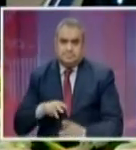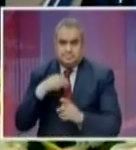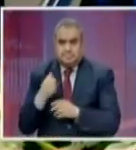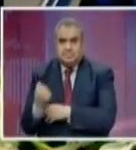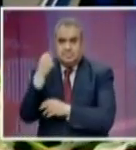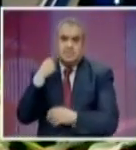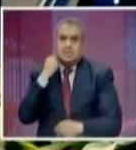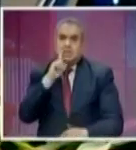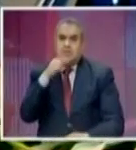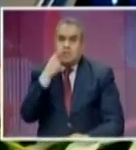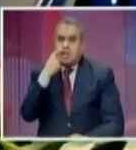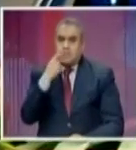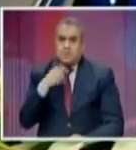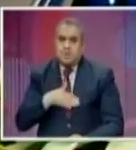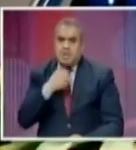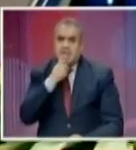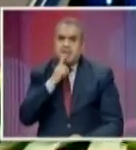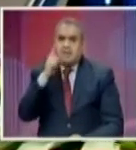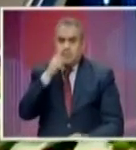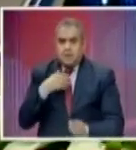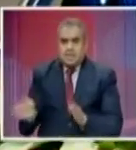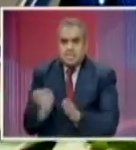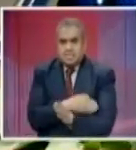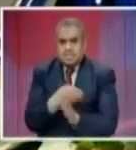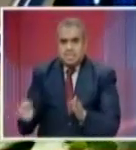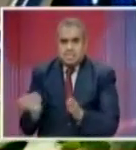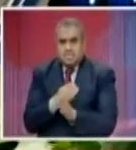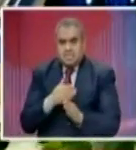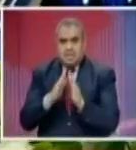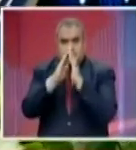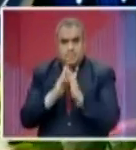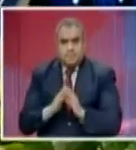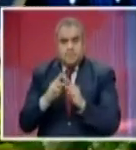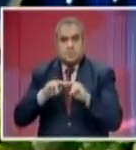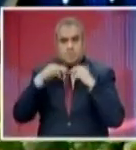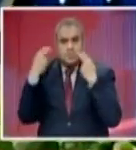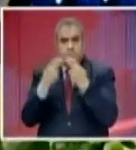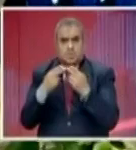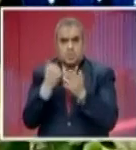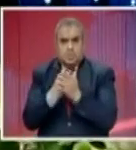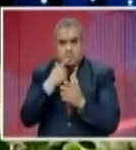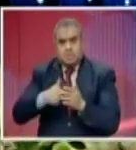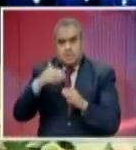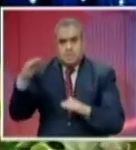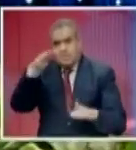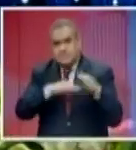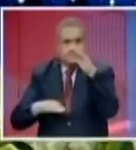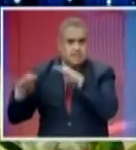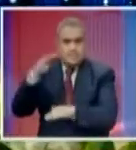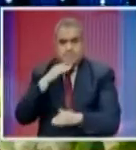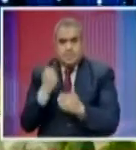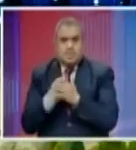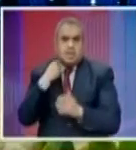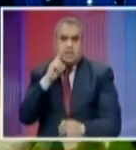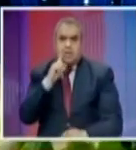بطل عمرو أيمن طه بطل في تنس الطاولة بطولات محلية ودولية وهو كمان سباح ماهر